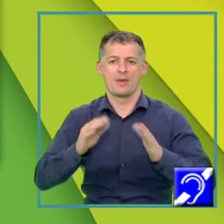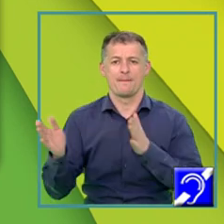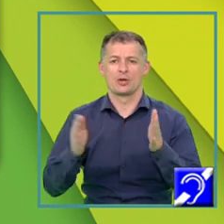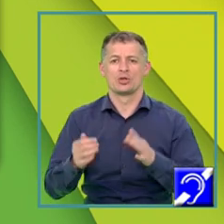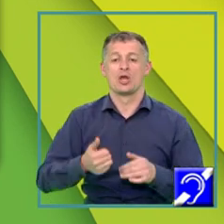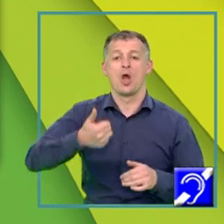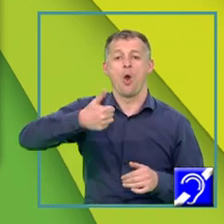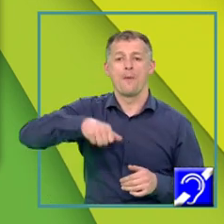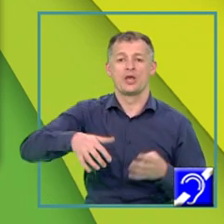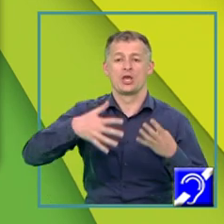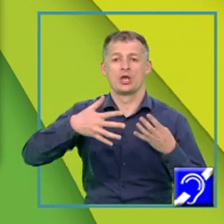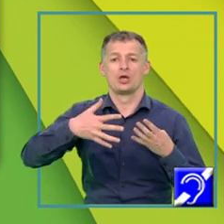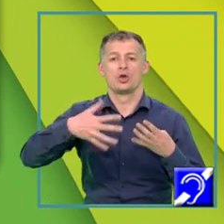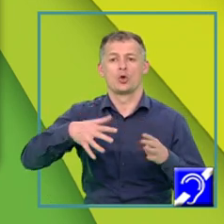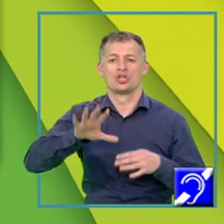perioada